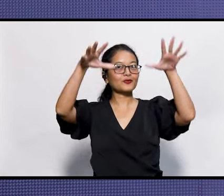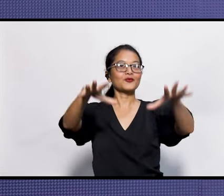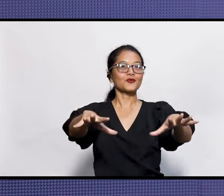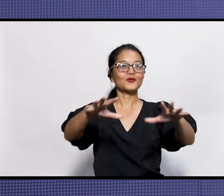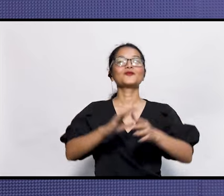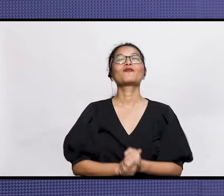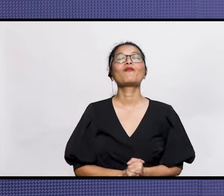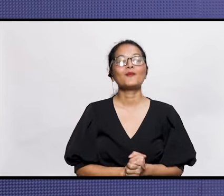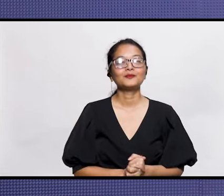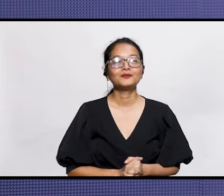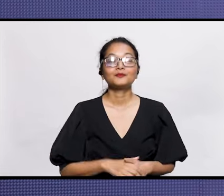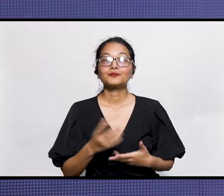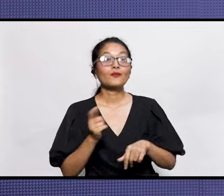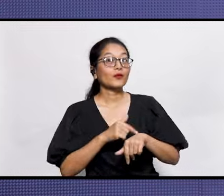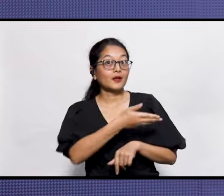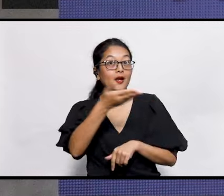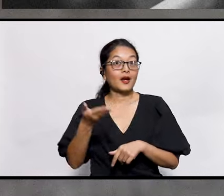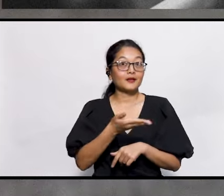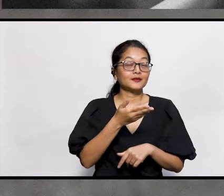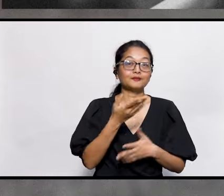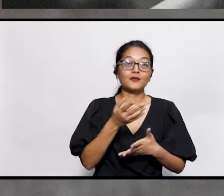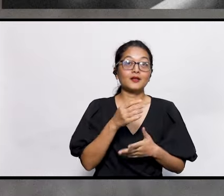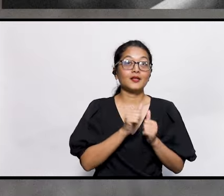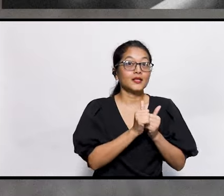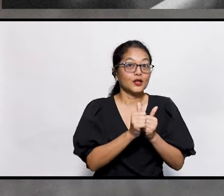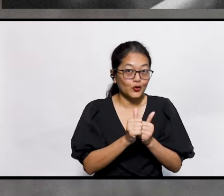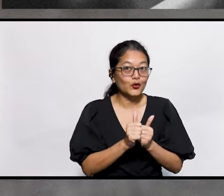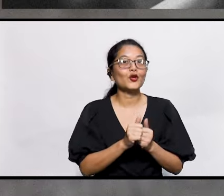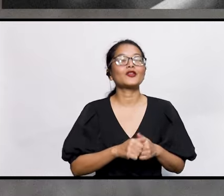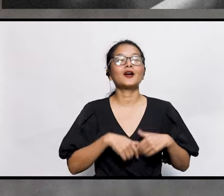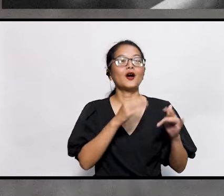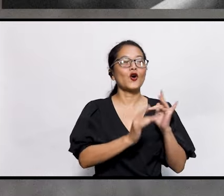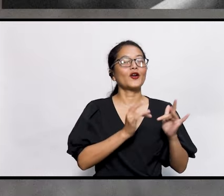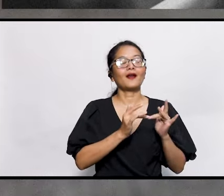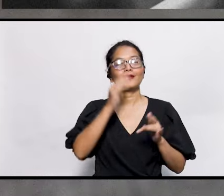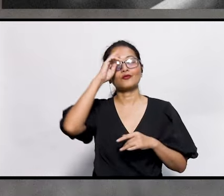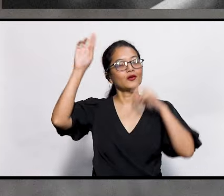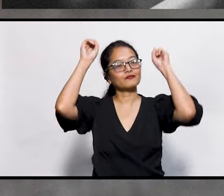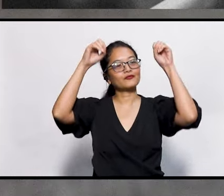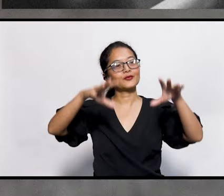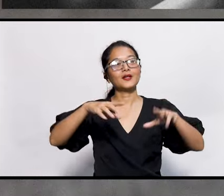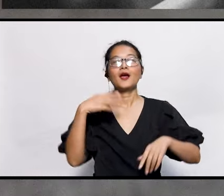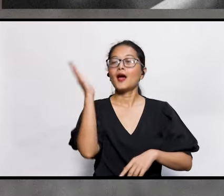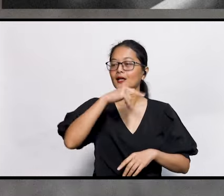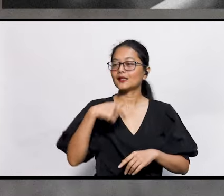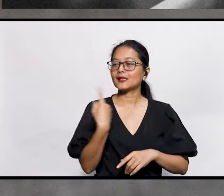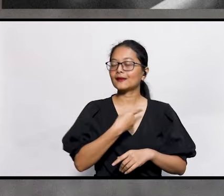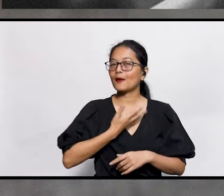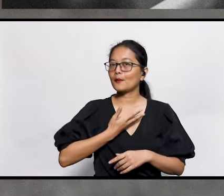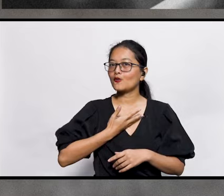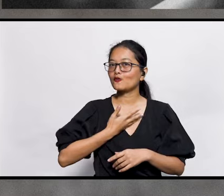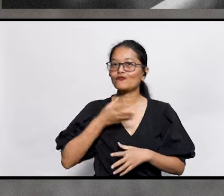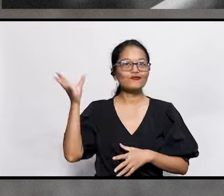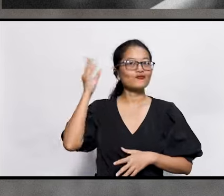Eh when you join online juga may God bless you dan kita akan membicarakan even if even semua